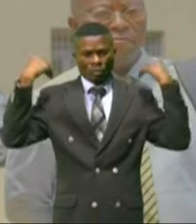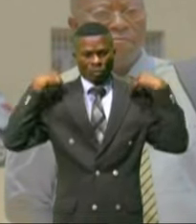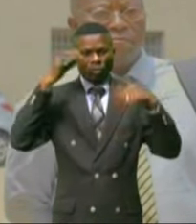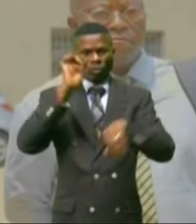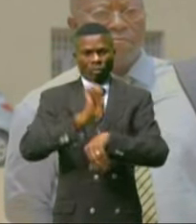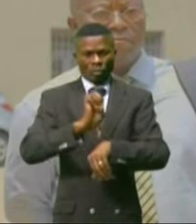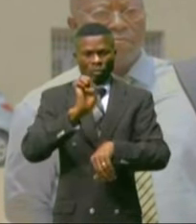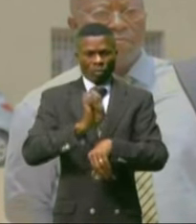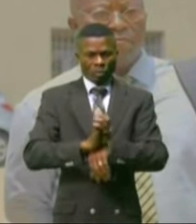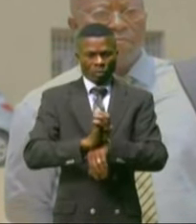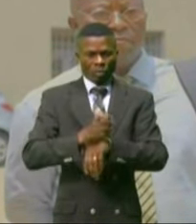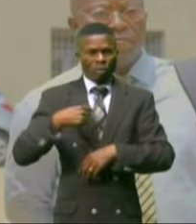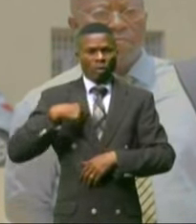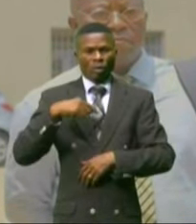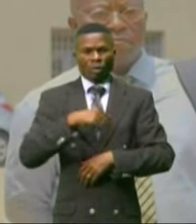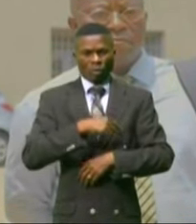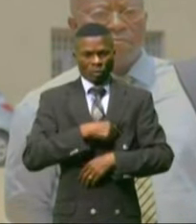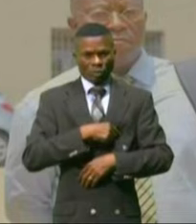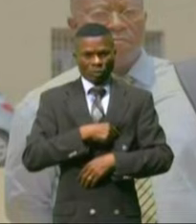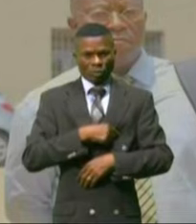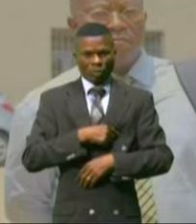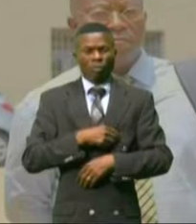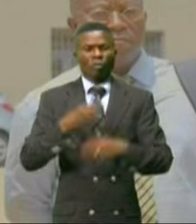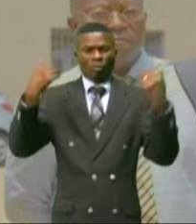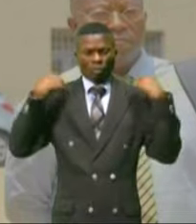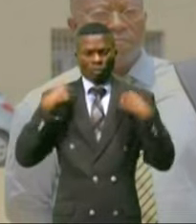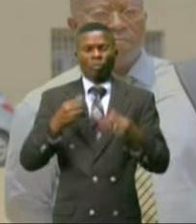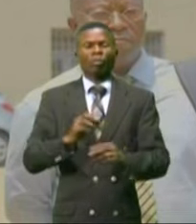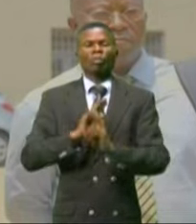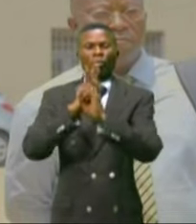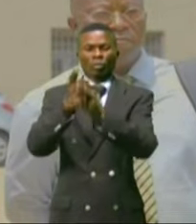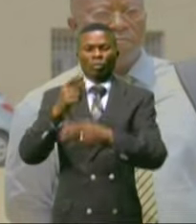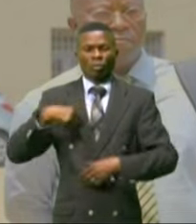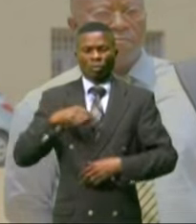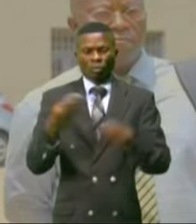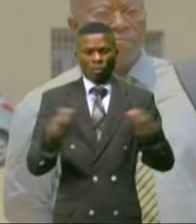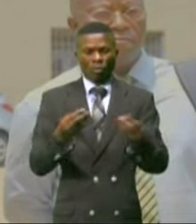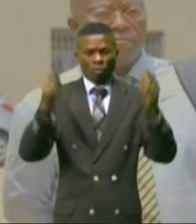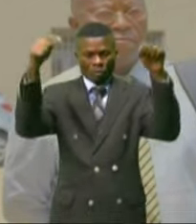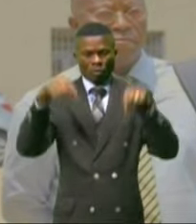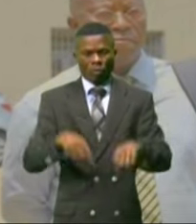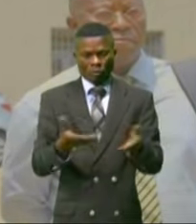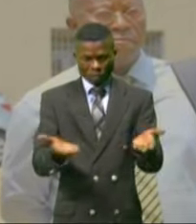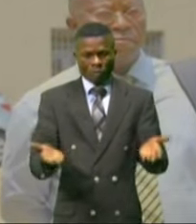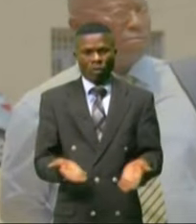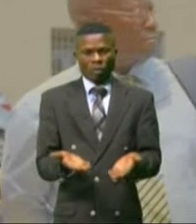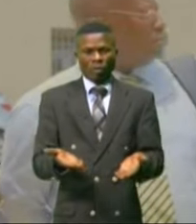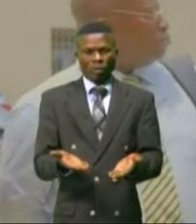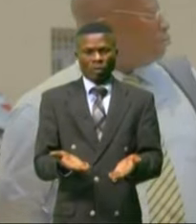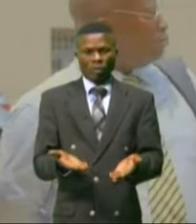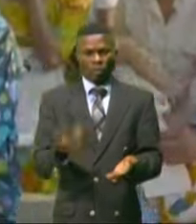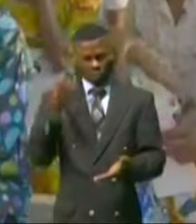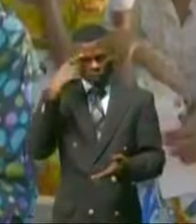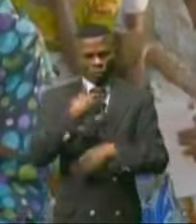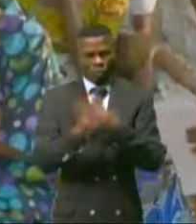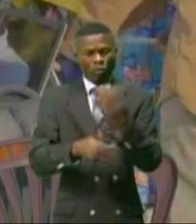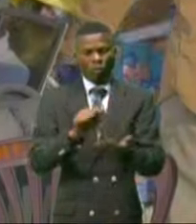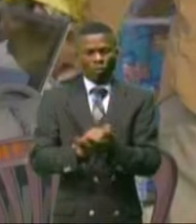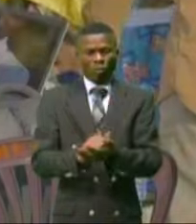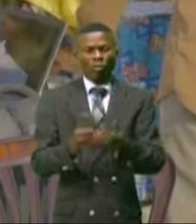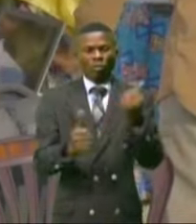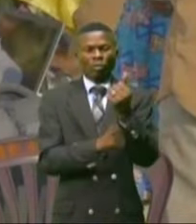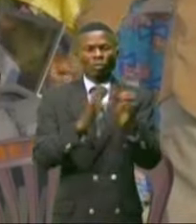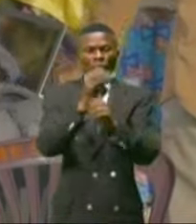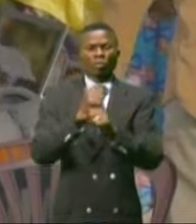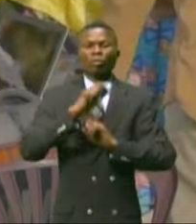l'Église et ils nous ont répondu, raison pour laquelle aujourd'hui nous sommes ici, et pour l'accomplissement. Les bénéficiaires ont